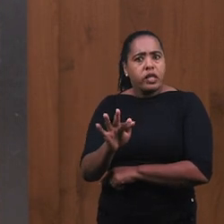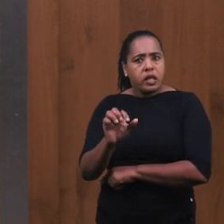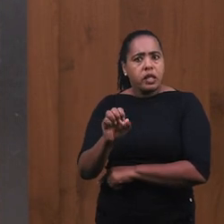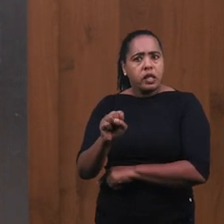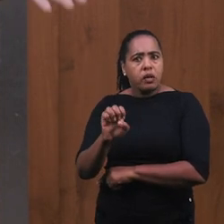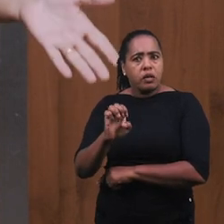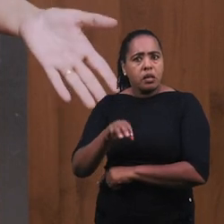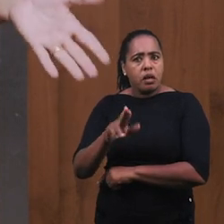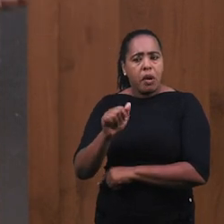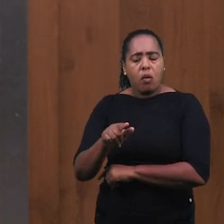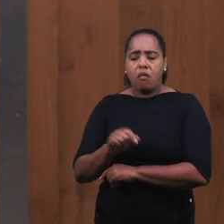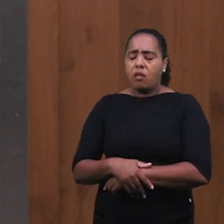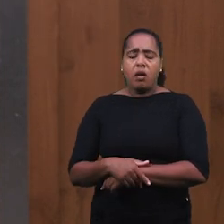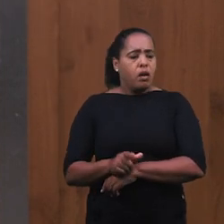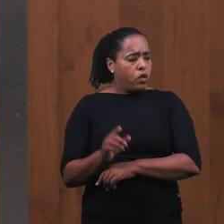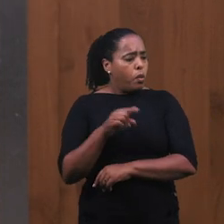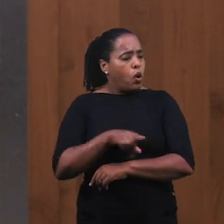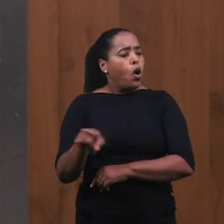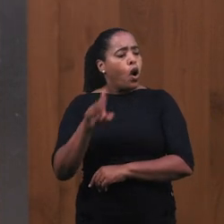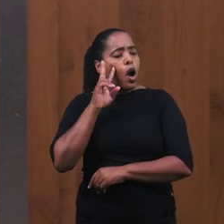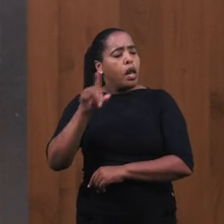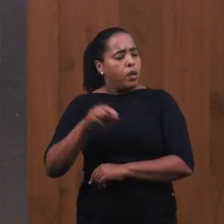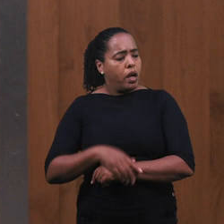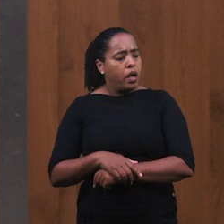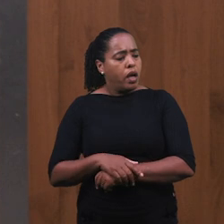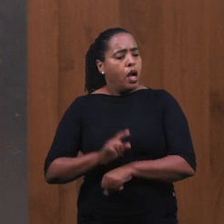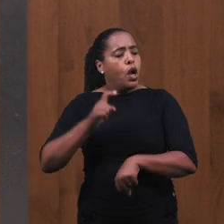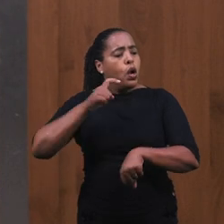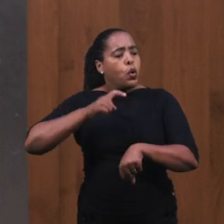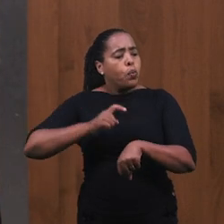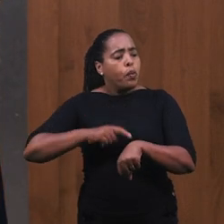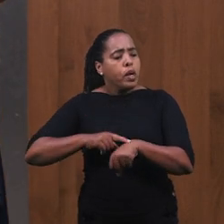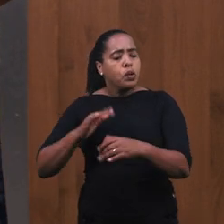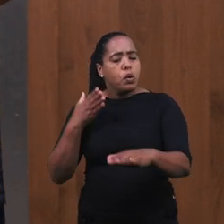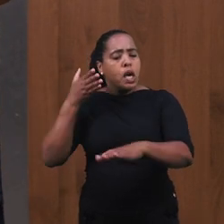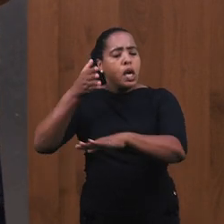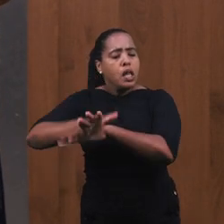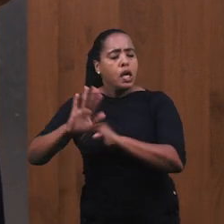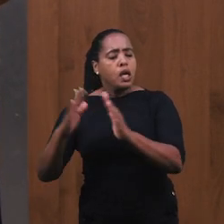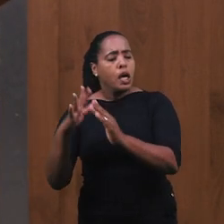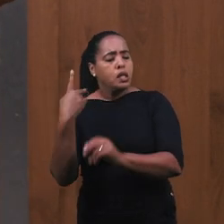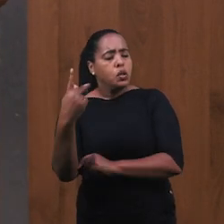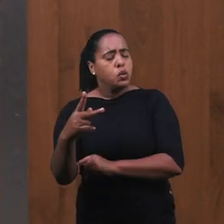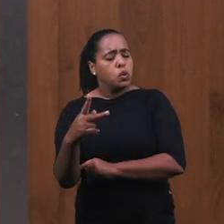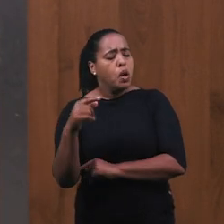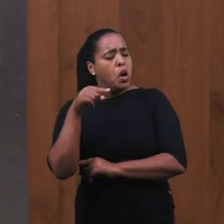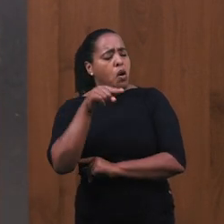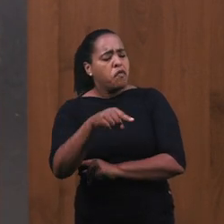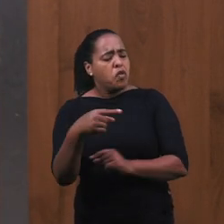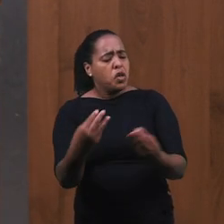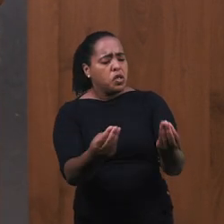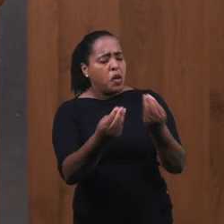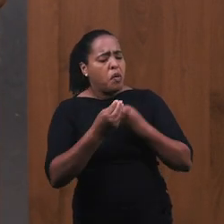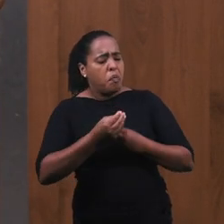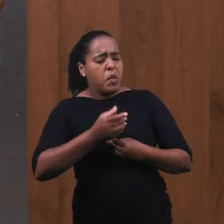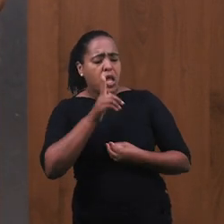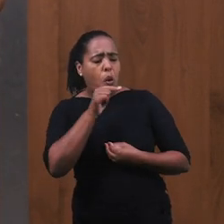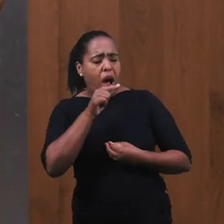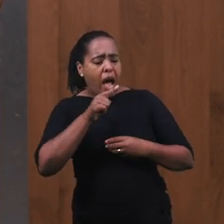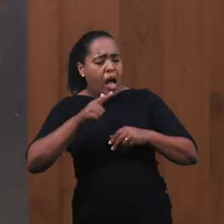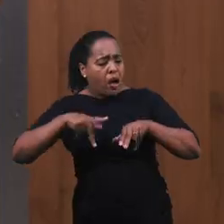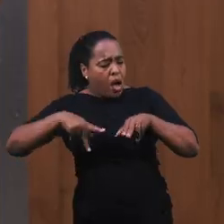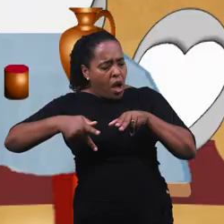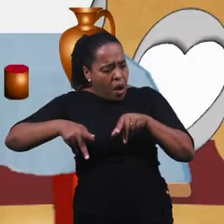femme, depuis que je suis arrivé chez toi, tu ne m'as pas donné de l'eau pour laver mes pieds, tu ne m'as